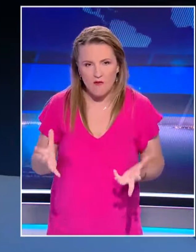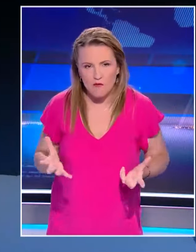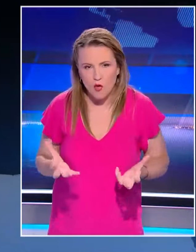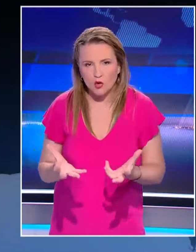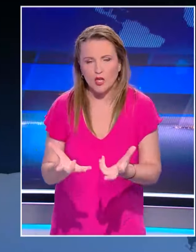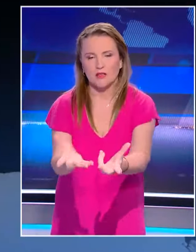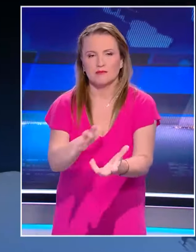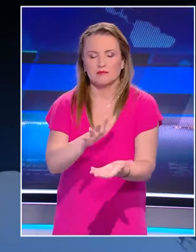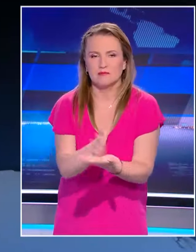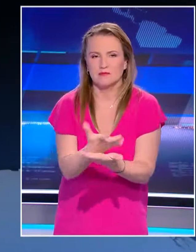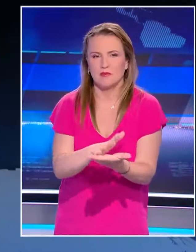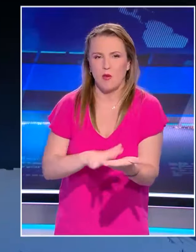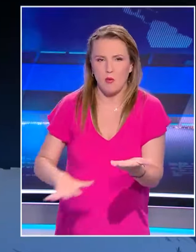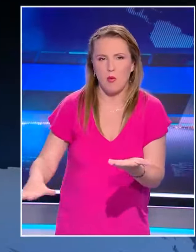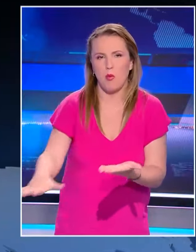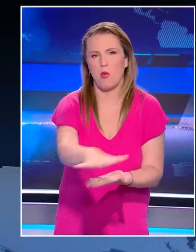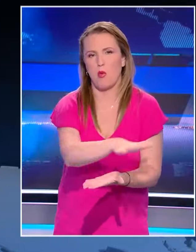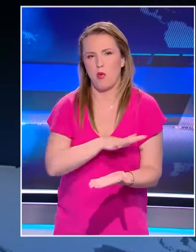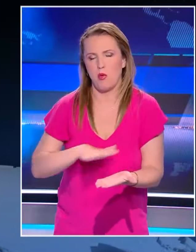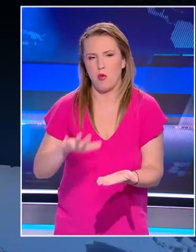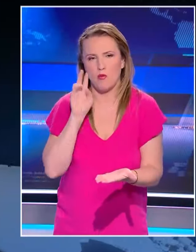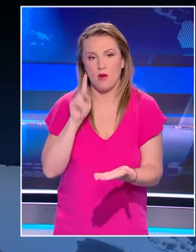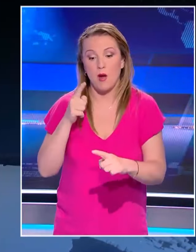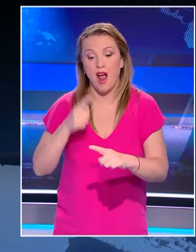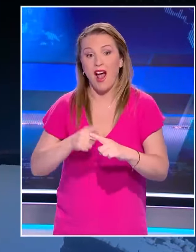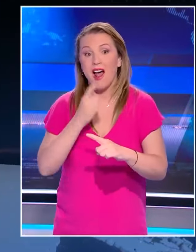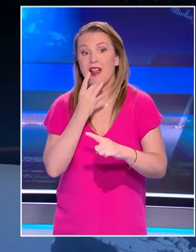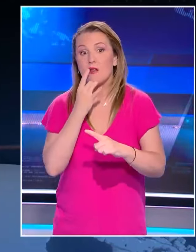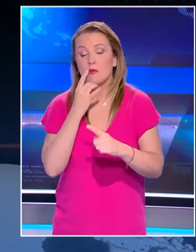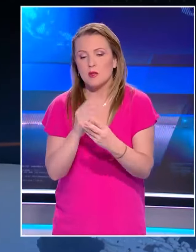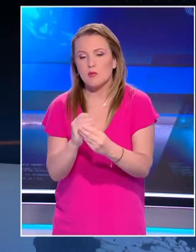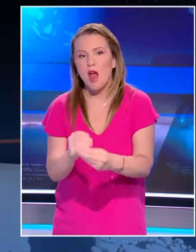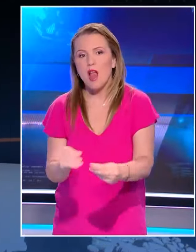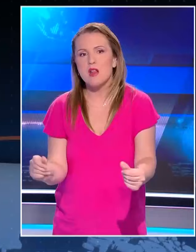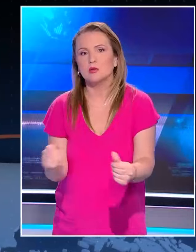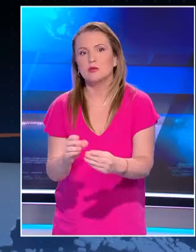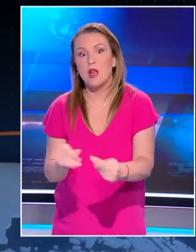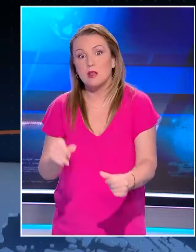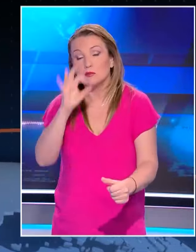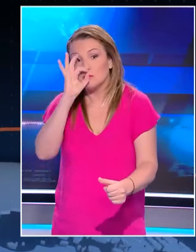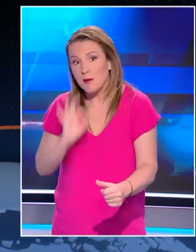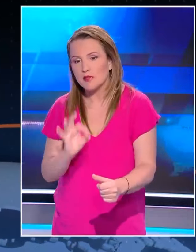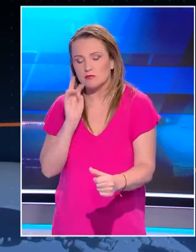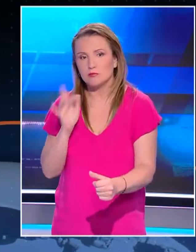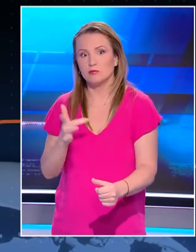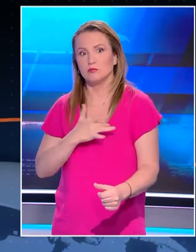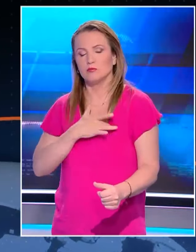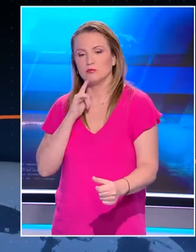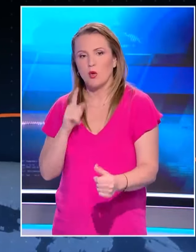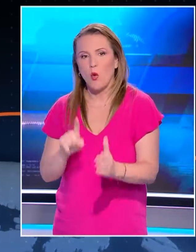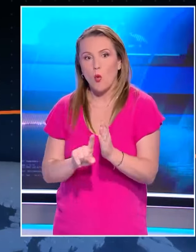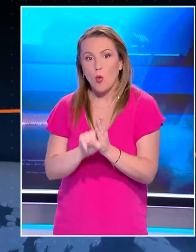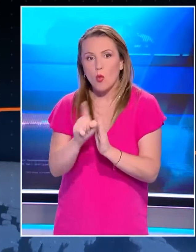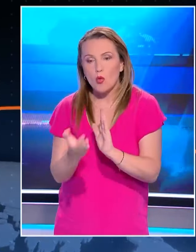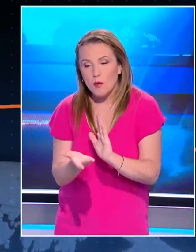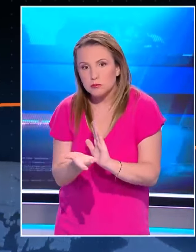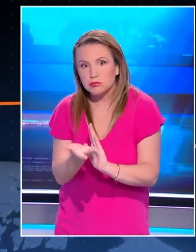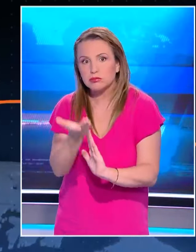ό,τι βρήκε στο πέρασμά της. Βλέπαμε πραγματικά τα αλουμίνια που είχαν λιώσει από το θερμικό